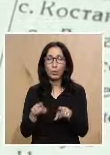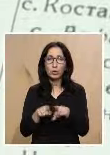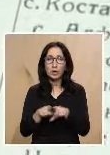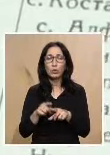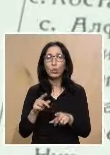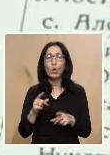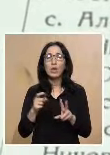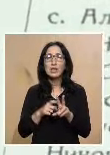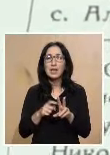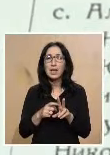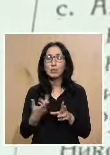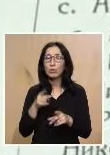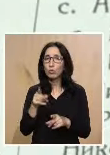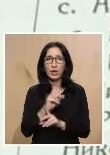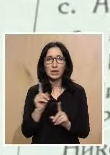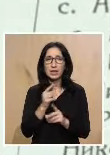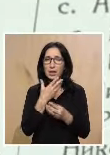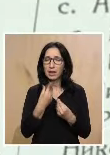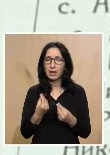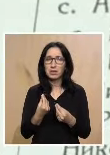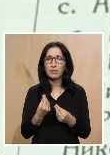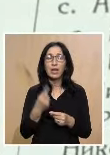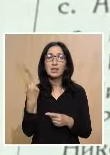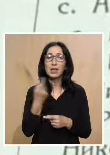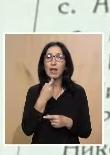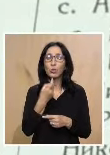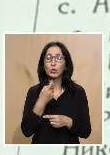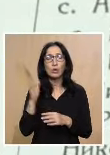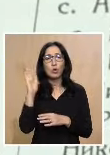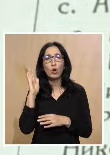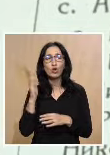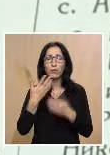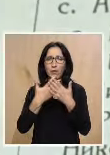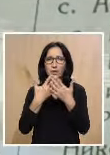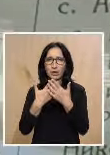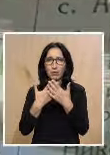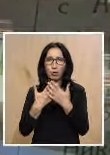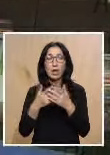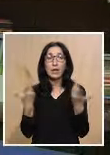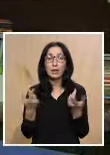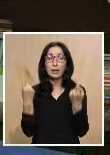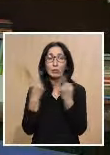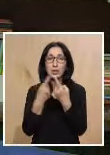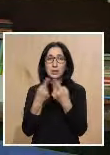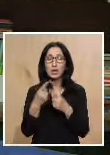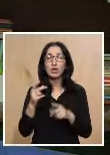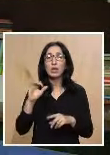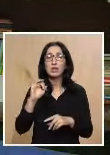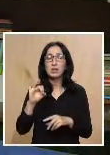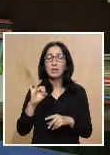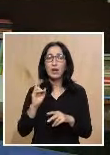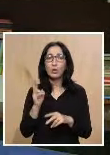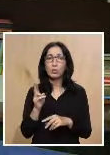като цензор и това не се харесва особено. За една година той лежи в затвора, където се среща с Иван